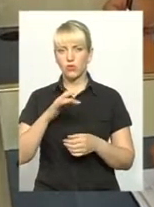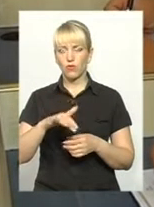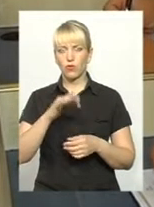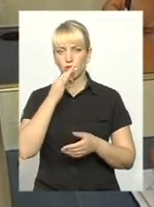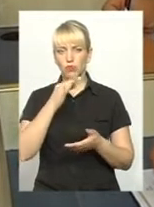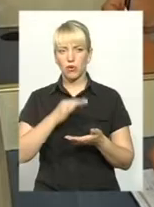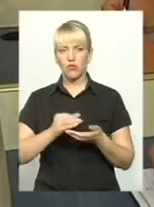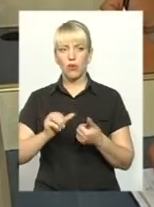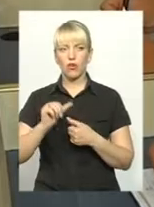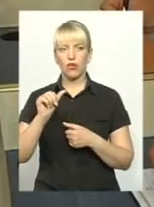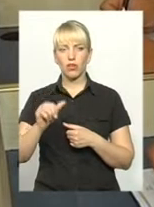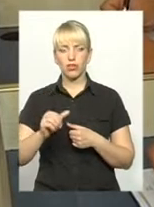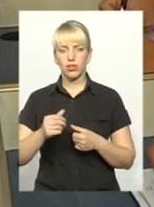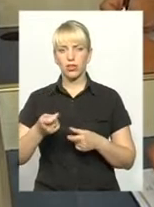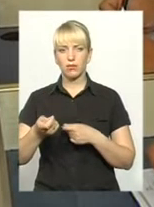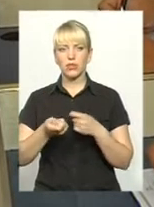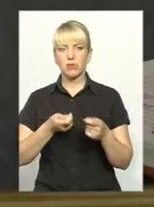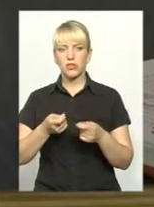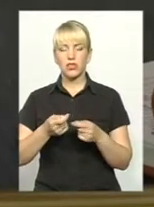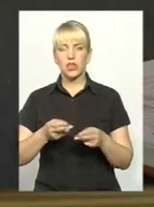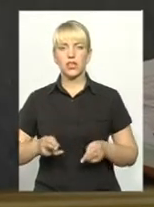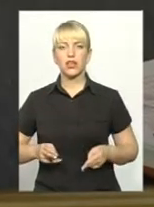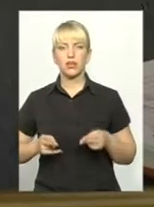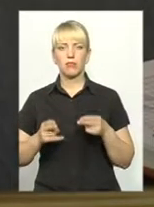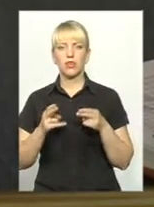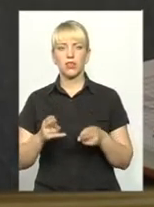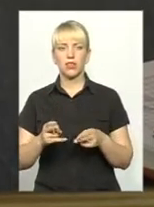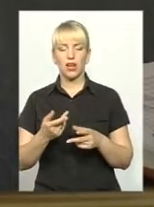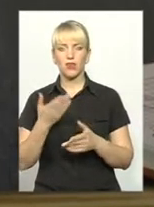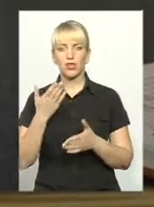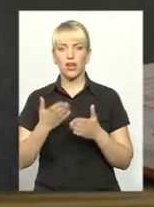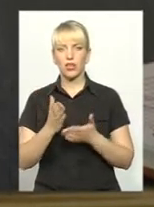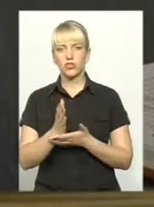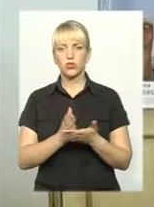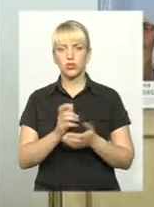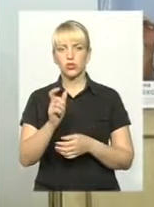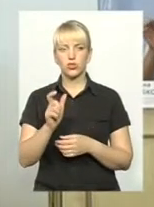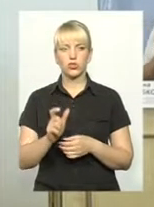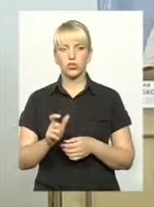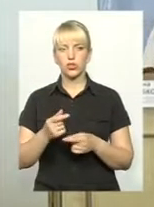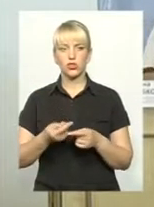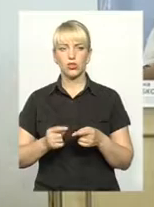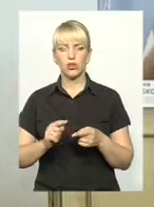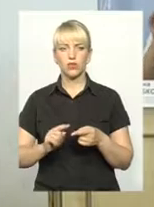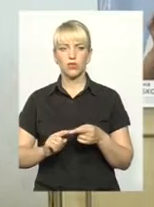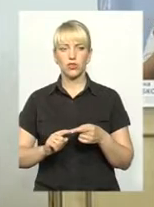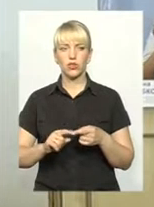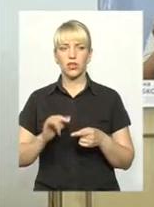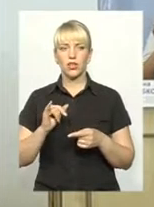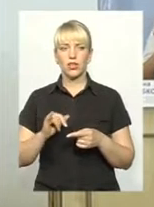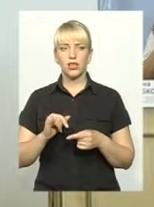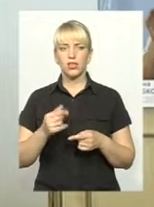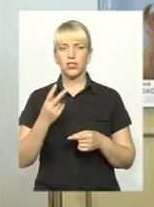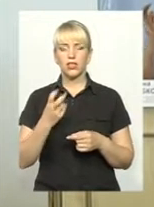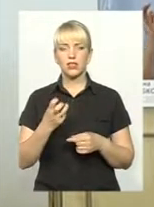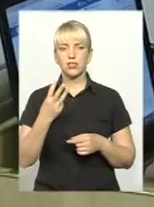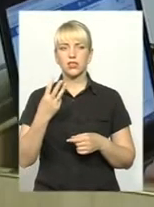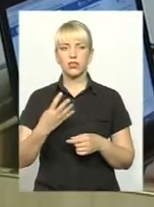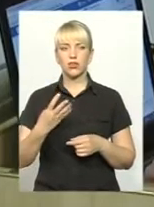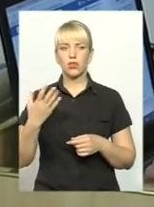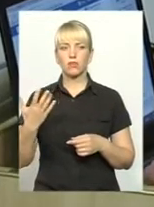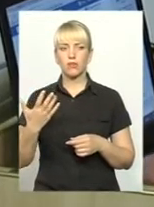окрім адміністративної, ще й кримінальну. Тож, якщо чиновник таки наважиться приховати майно вартістю понад 345